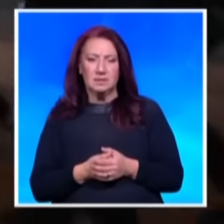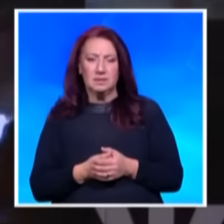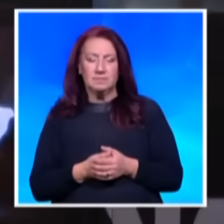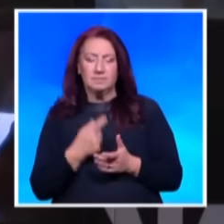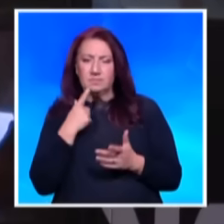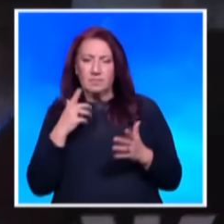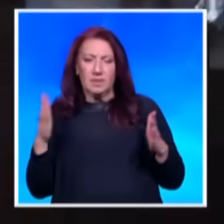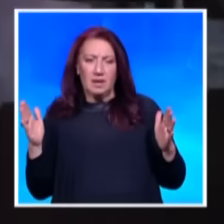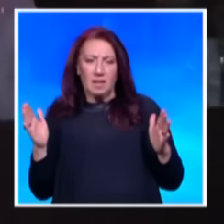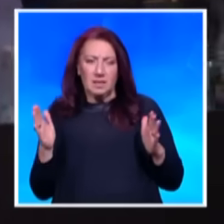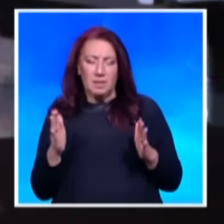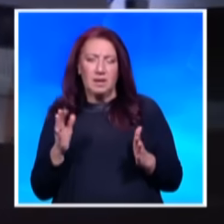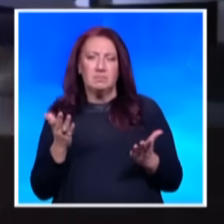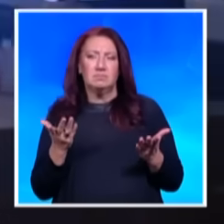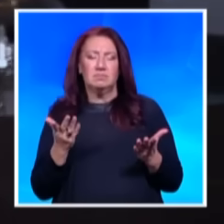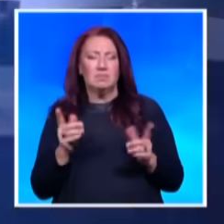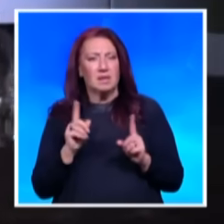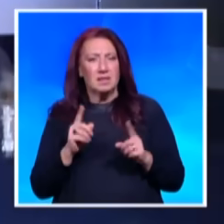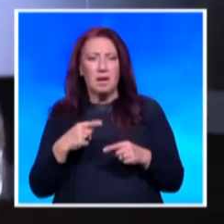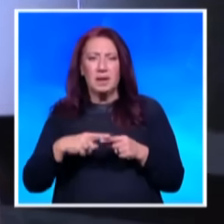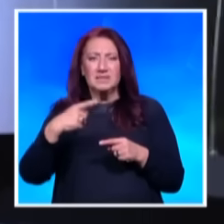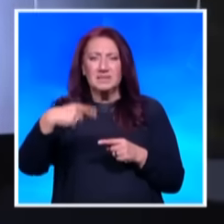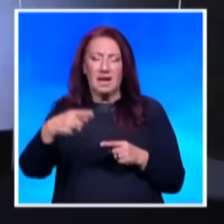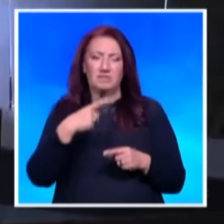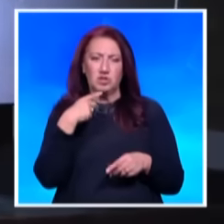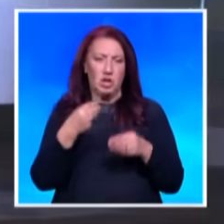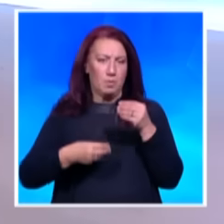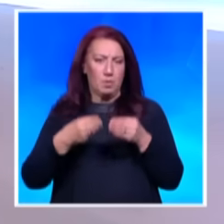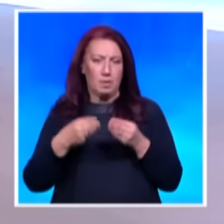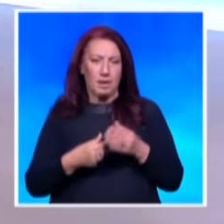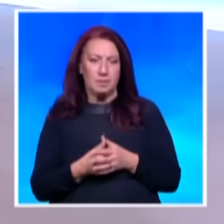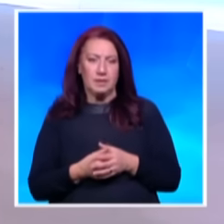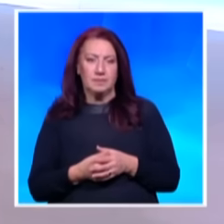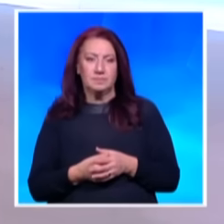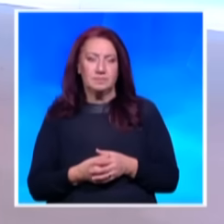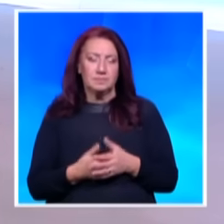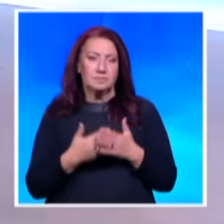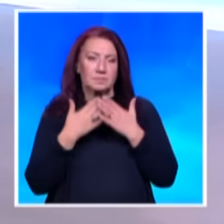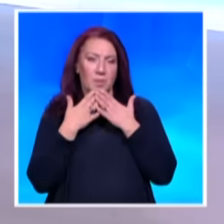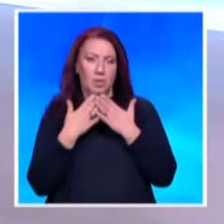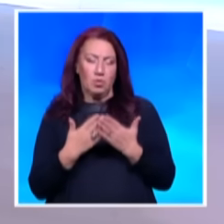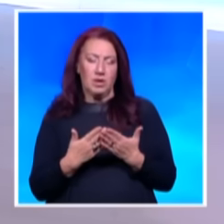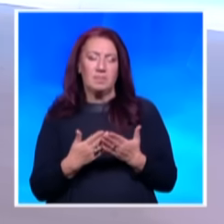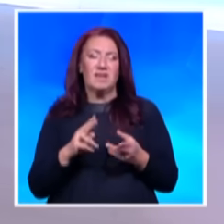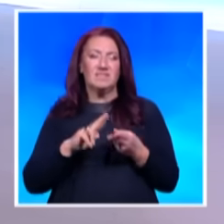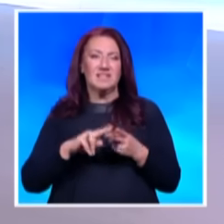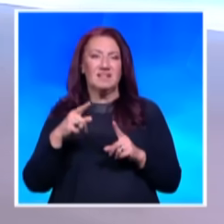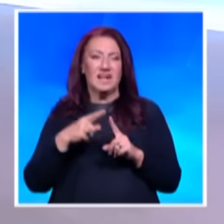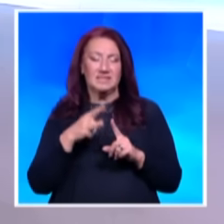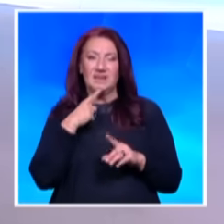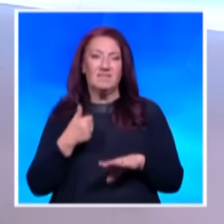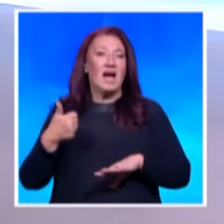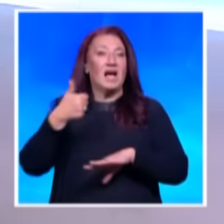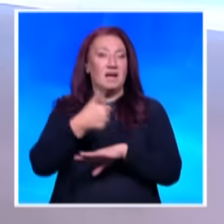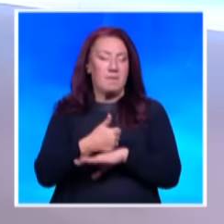за последващи проблеми. Благодарим ви, господин Терзиев. Васил Терзиев, кмет на столицата, наживо в нашия ефир